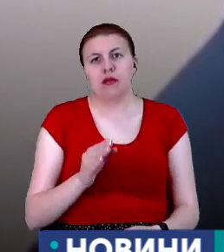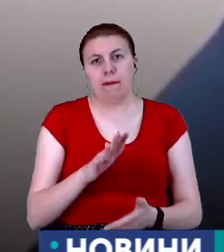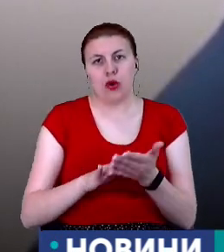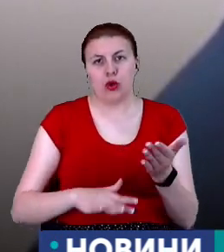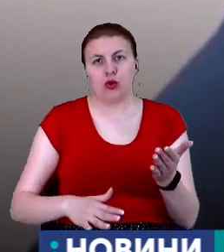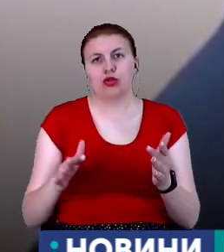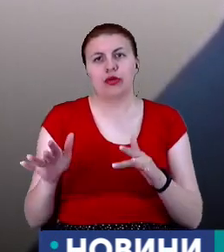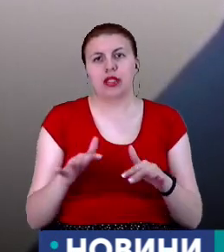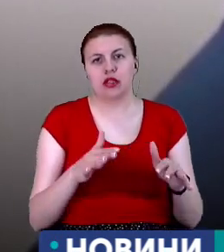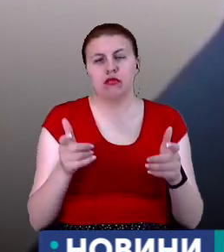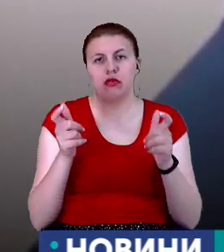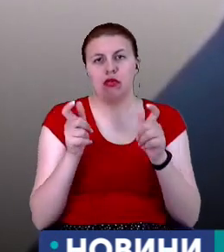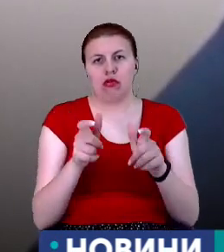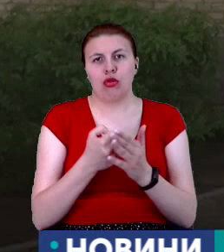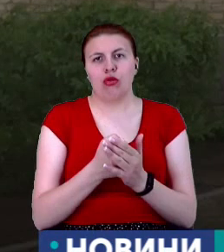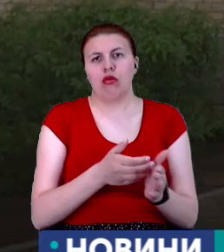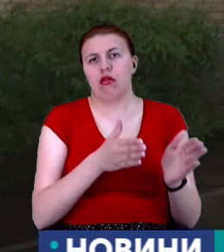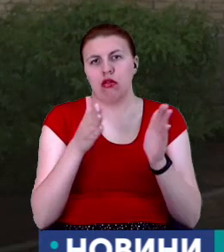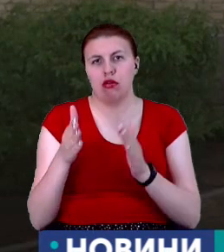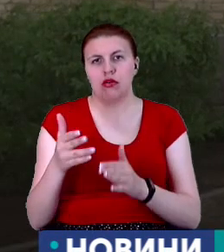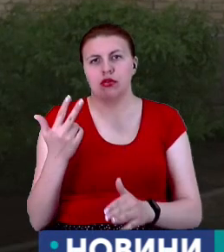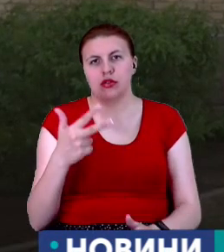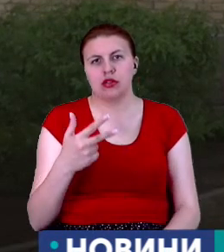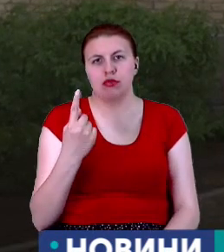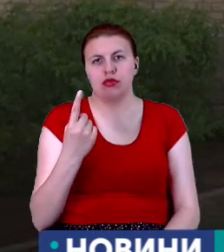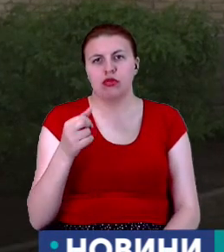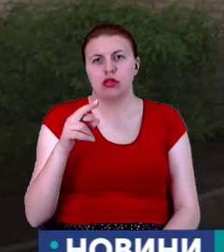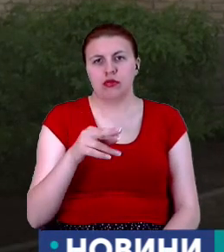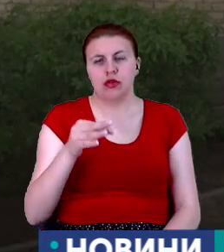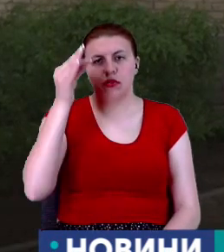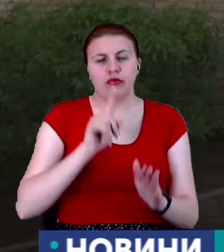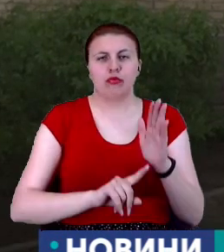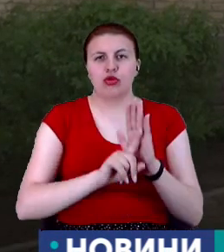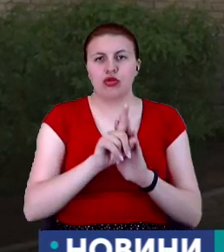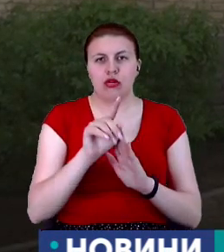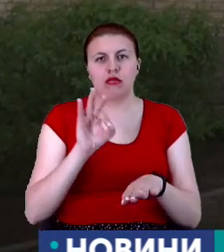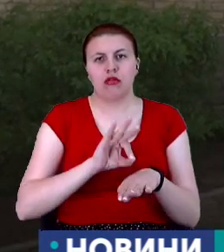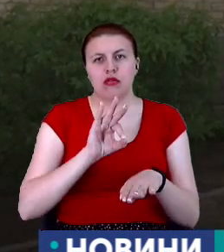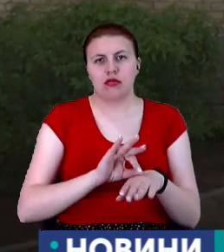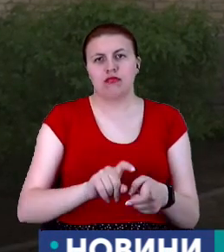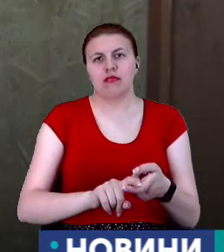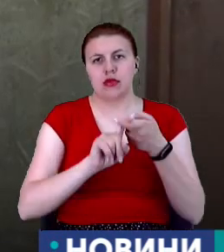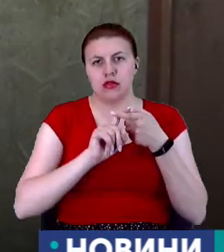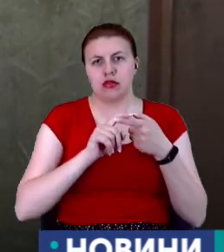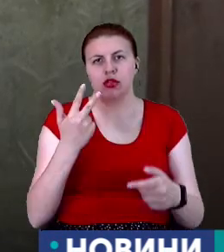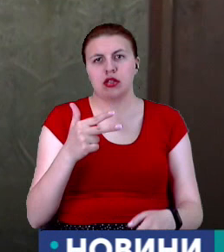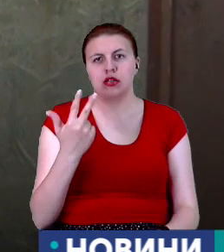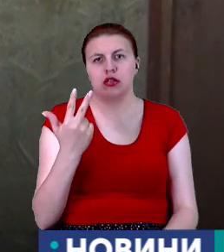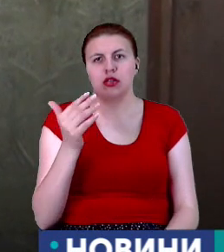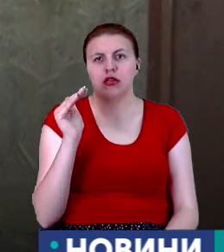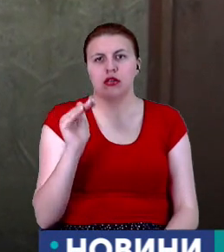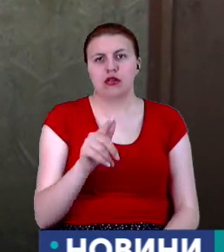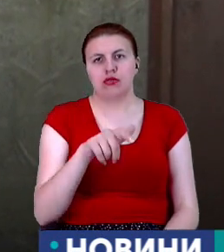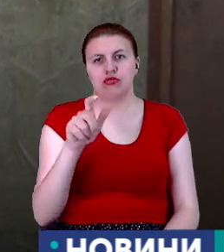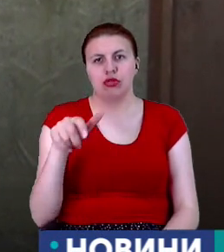адаптивного карантину до 31 липня. Нагадаємо, від початку пандемії заразилося понад 33 тисячі людей. Владислав